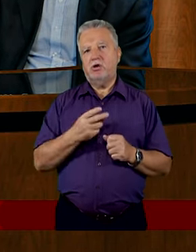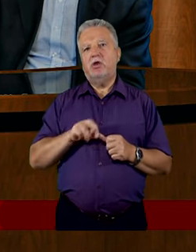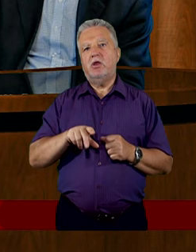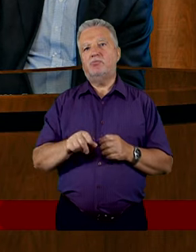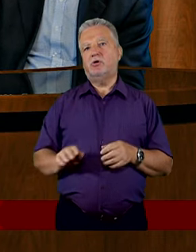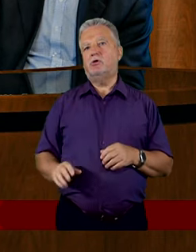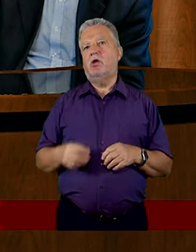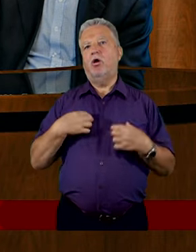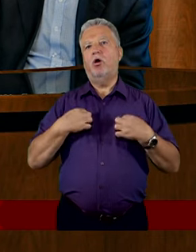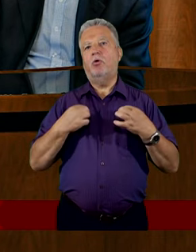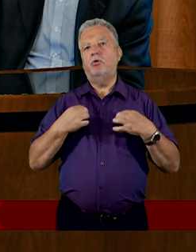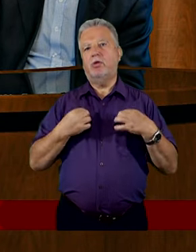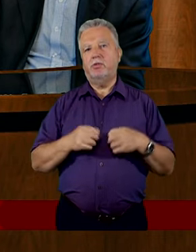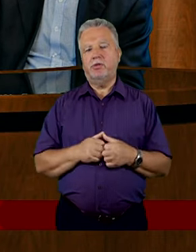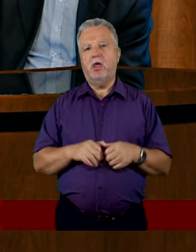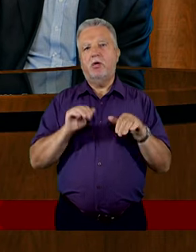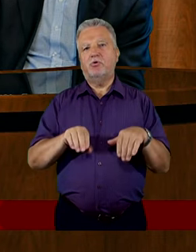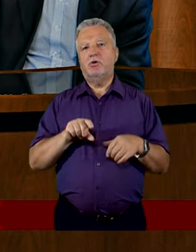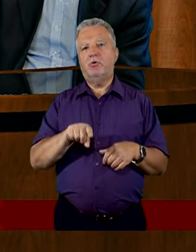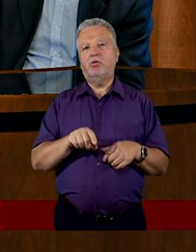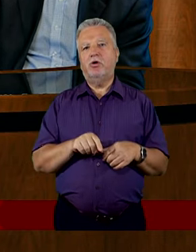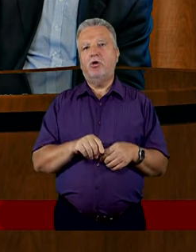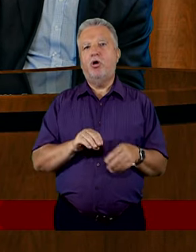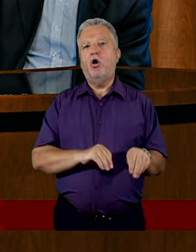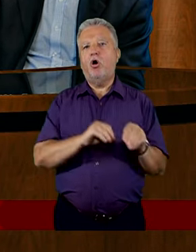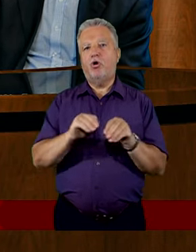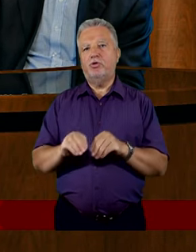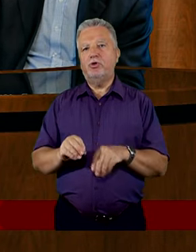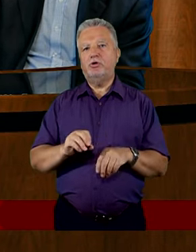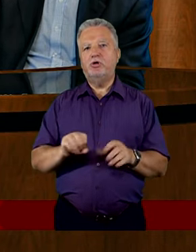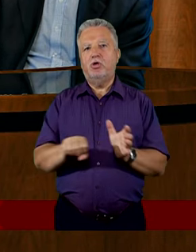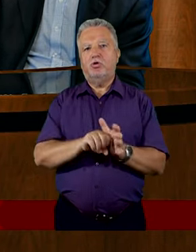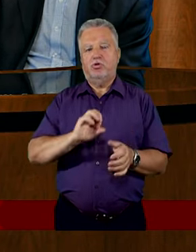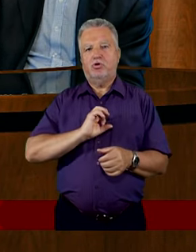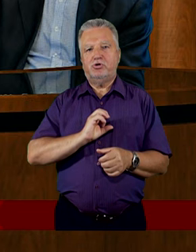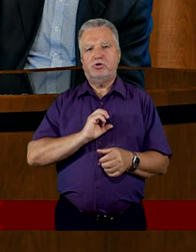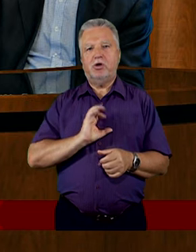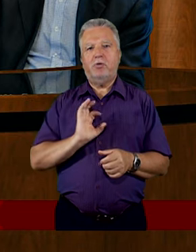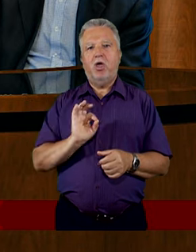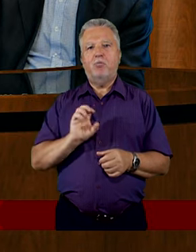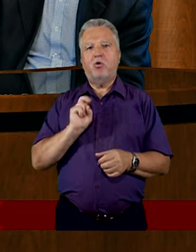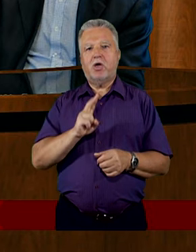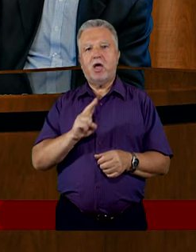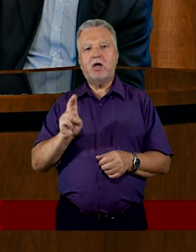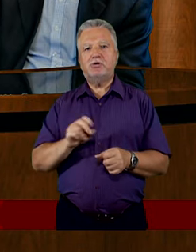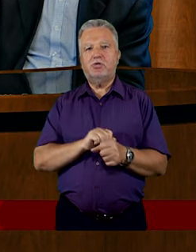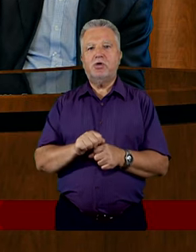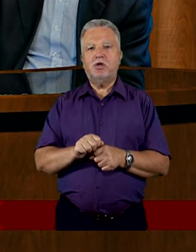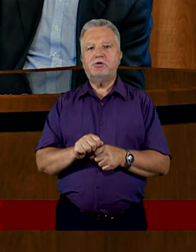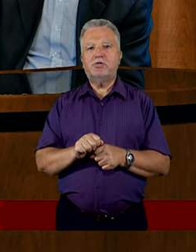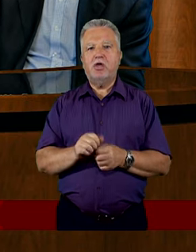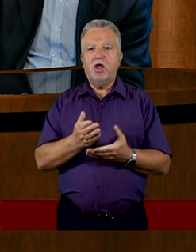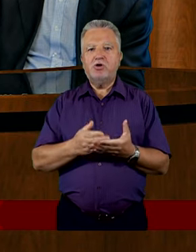obok tego obojętnie. No i możemy to odnieść każdy osobiście do siebie, bo każdy z nas jest